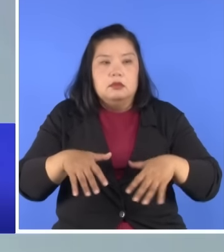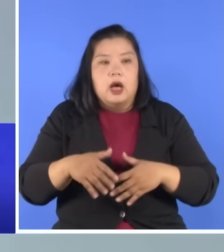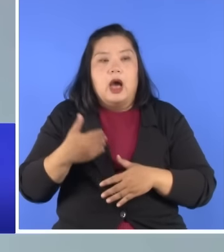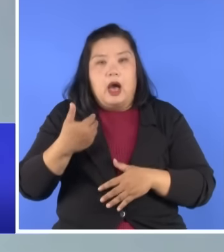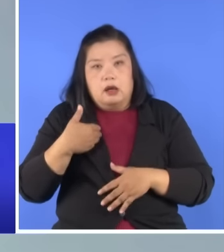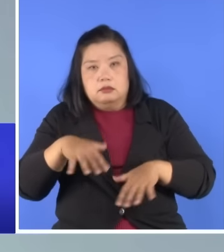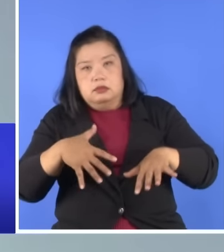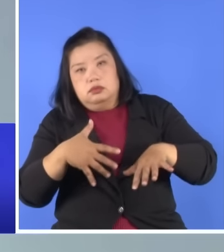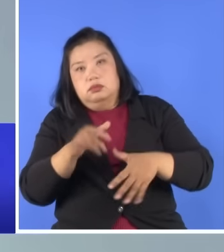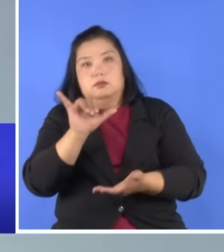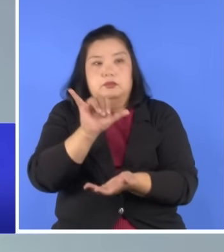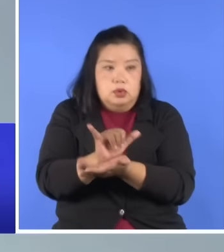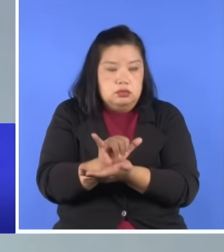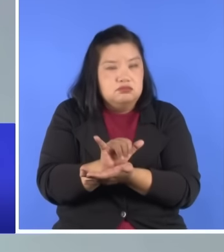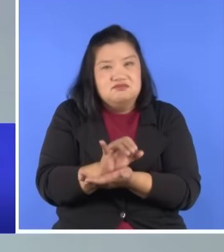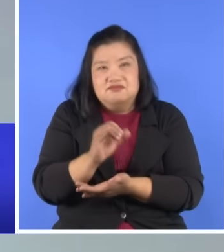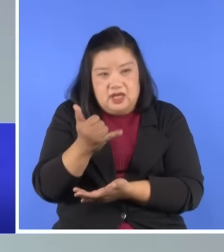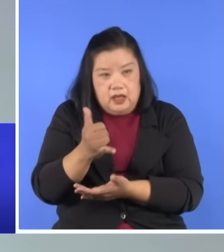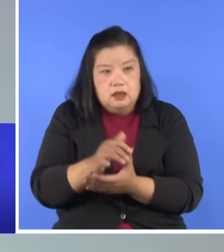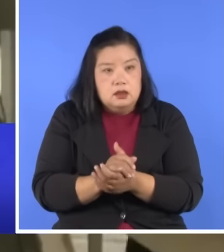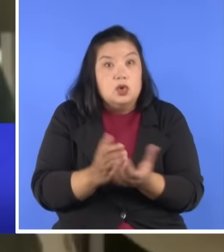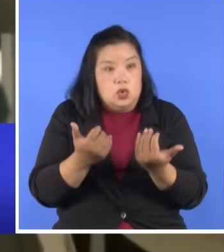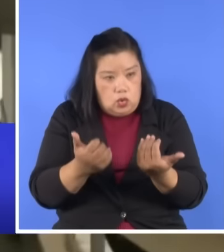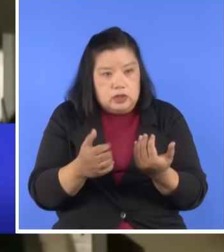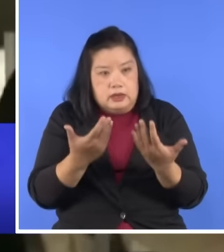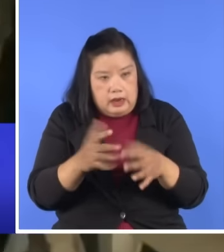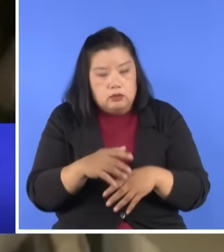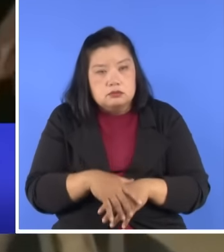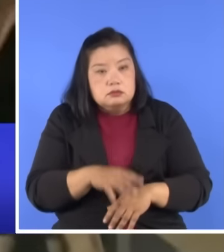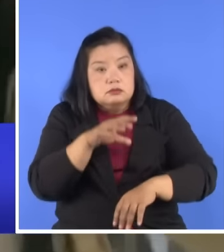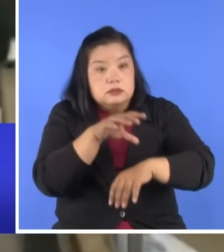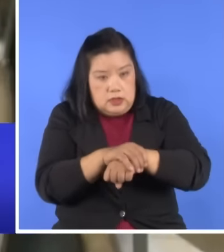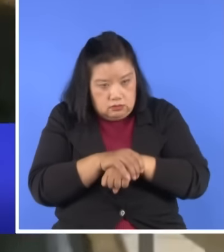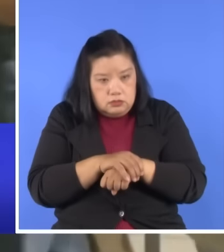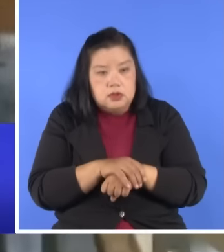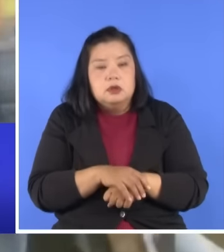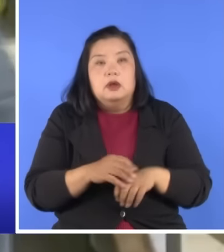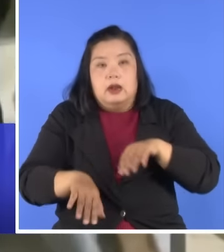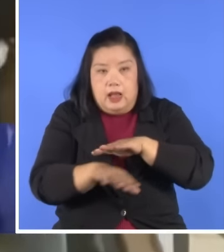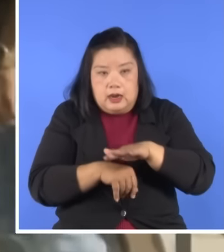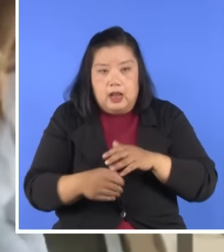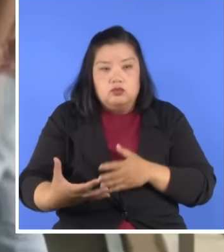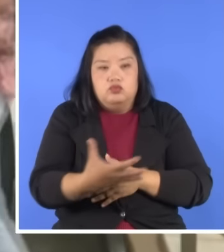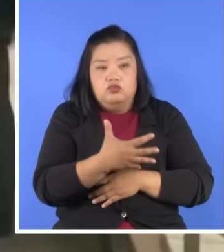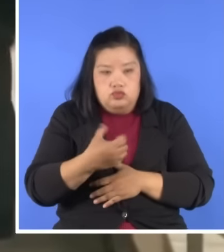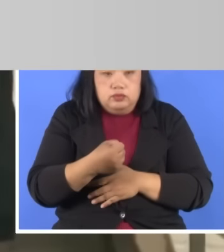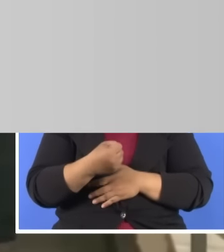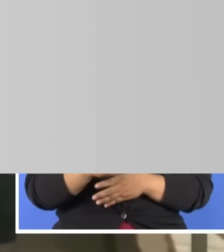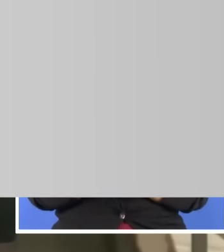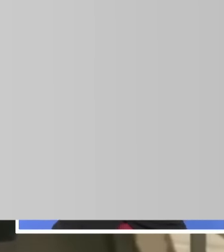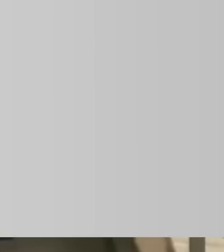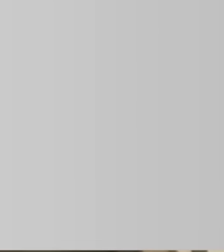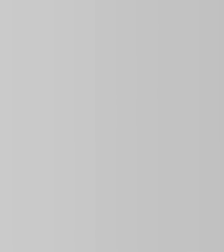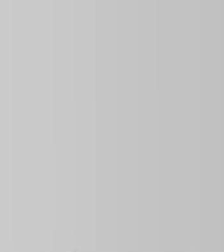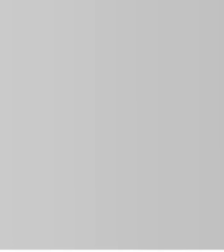ล้มแล้วเกิดอุบัติเหตุได้ค่ะเบื้องต้นก็ดำเนินการต่อนะคะยึดทั้งของกลางควบคุมตัวขยายผลต่อค่ะ